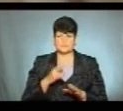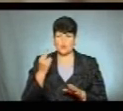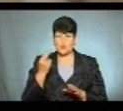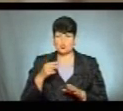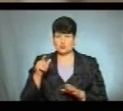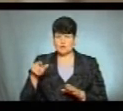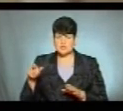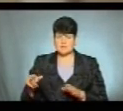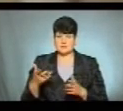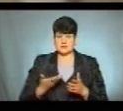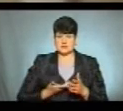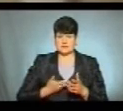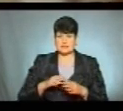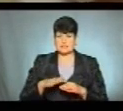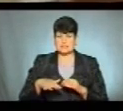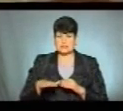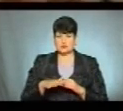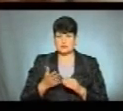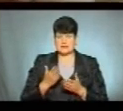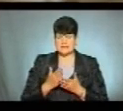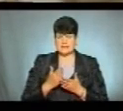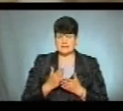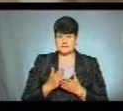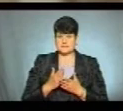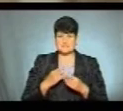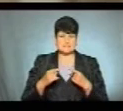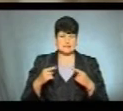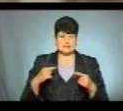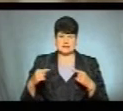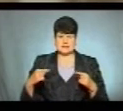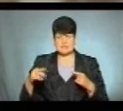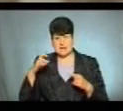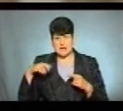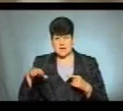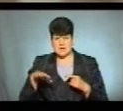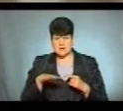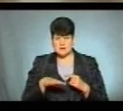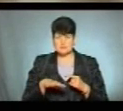художникам, які проживають на території, які вихідці з різних країн,